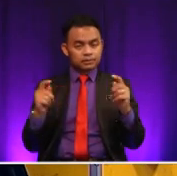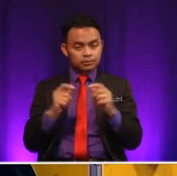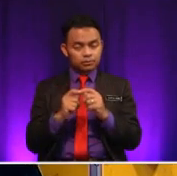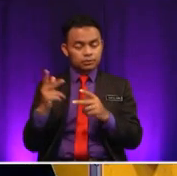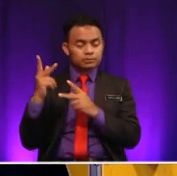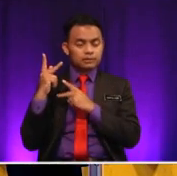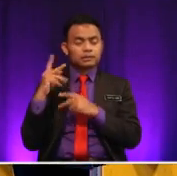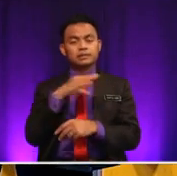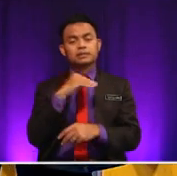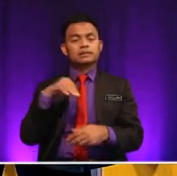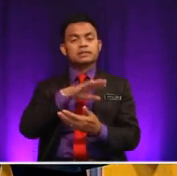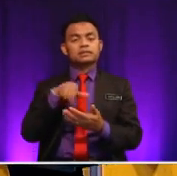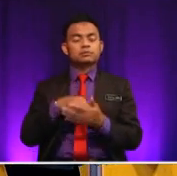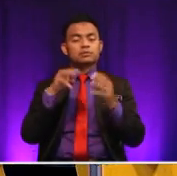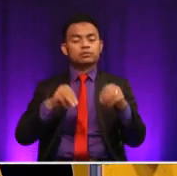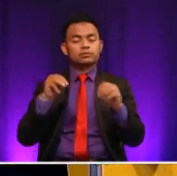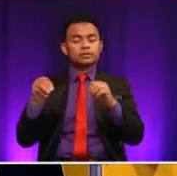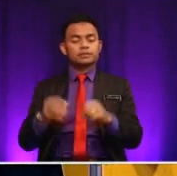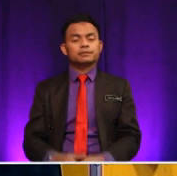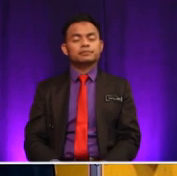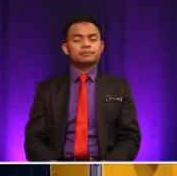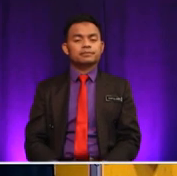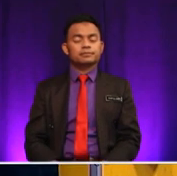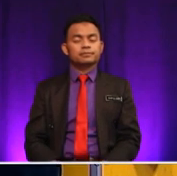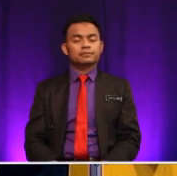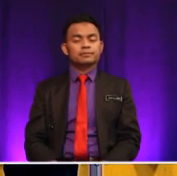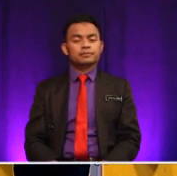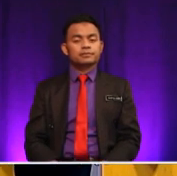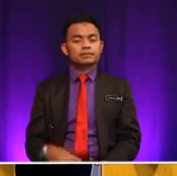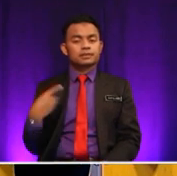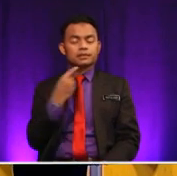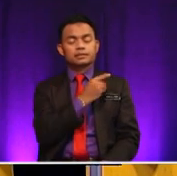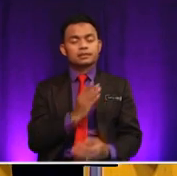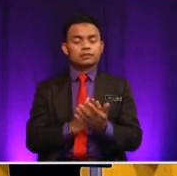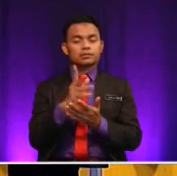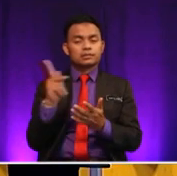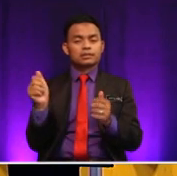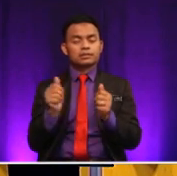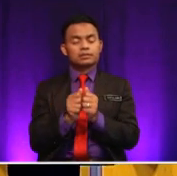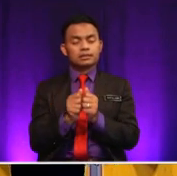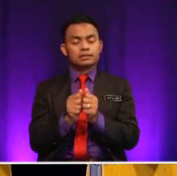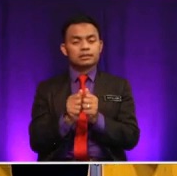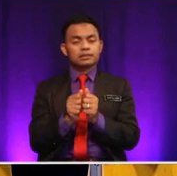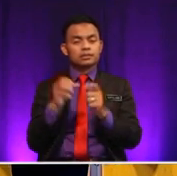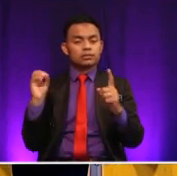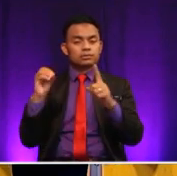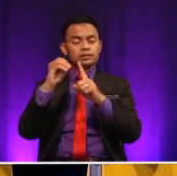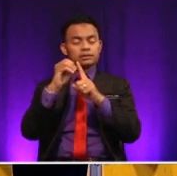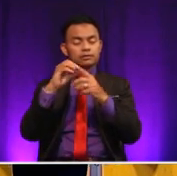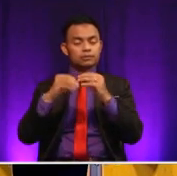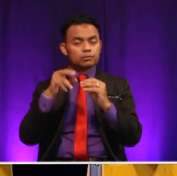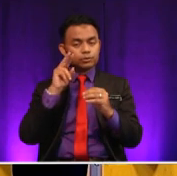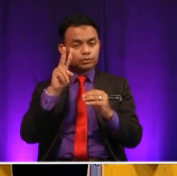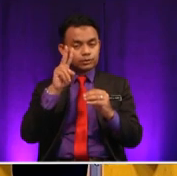saya oke kita teruskan dengan objektif yang kedua baik yaitu komponen yang kedua kalau tadi tadi kita belajar